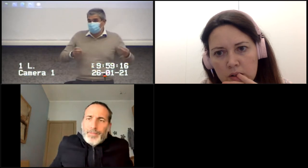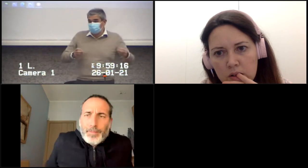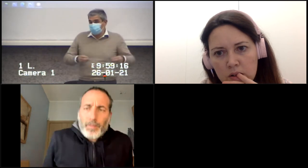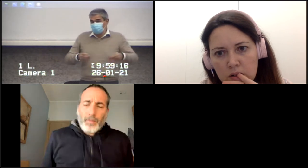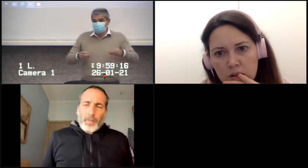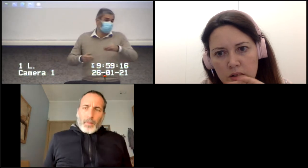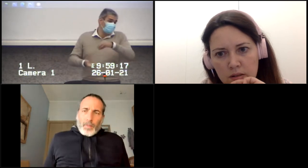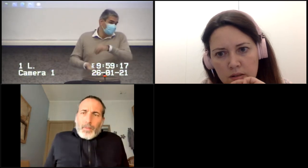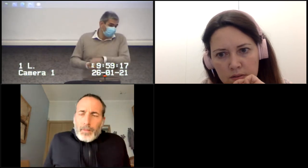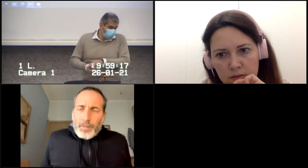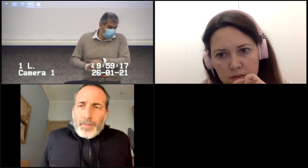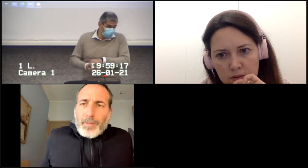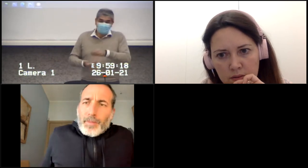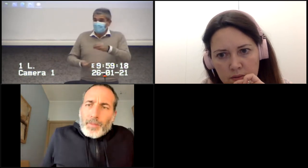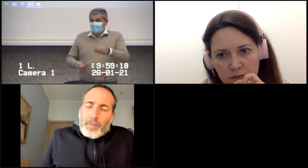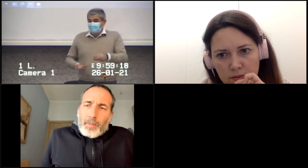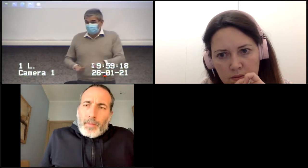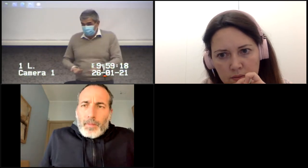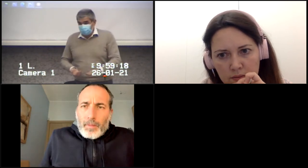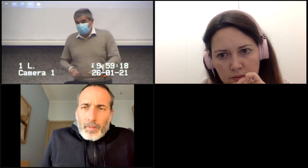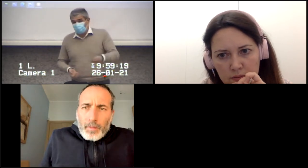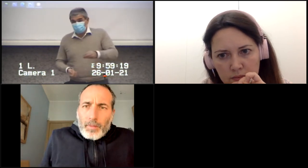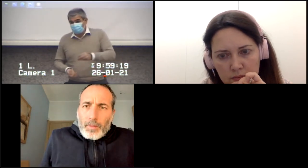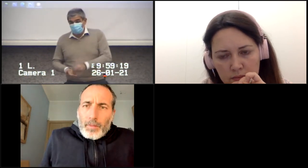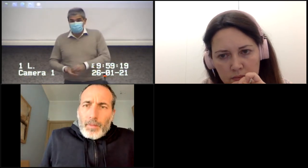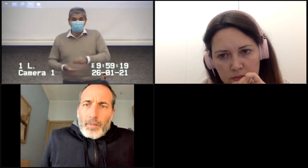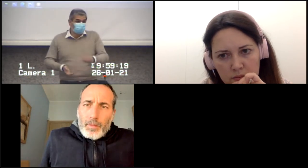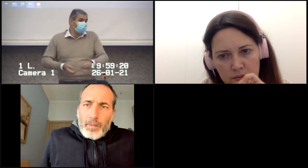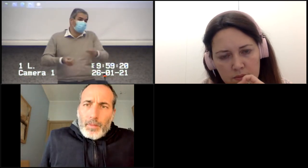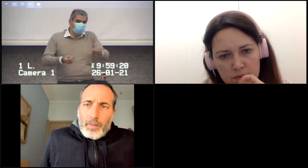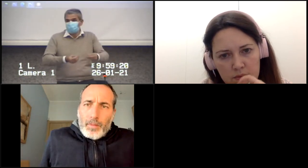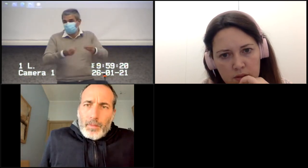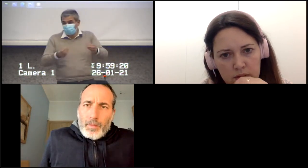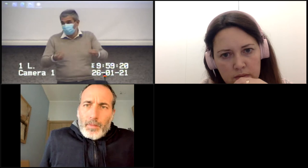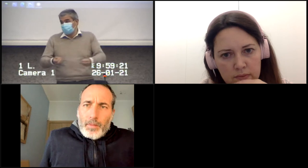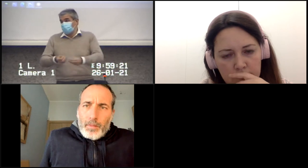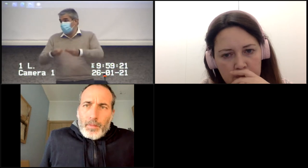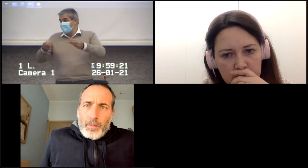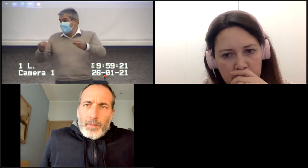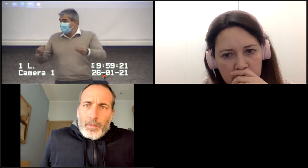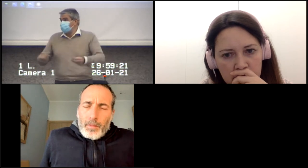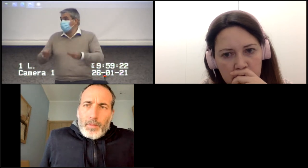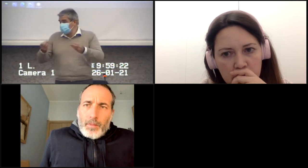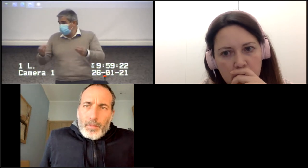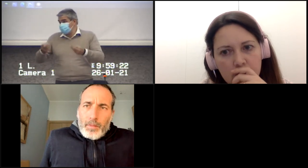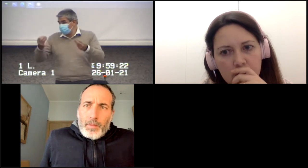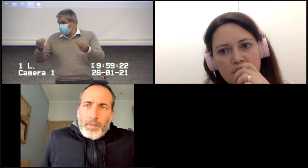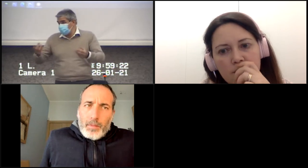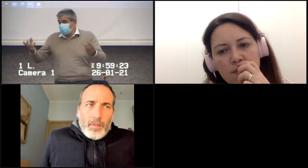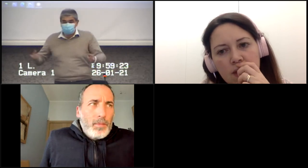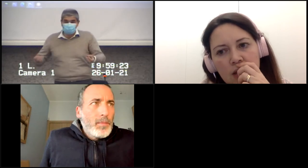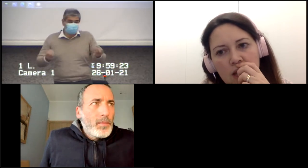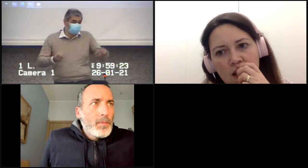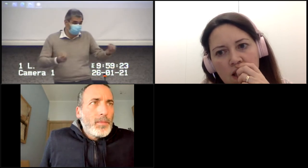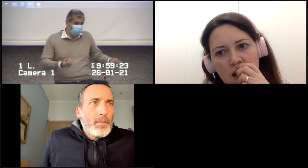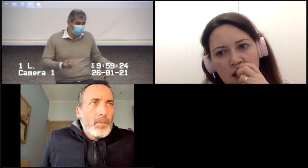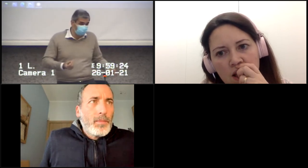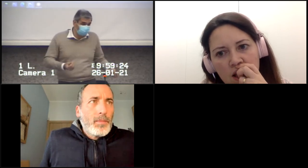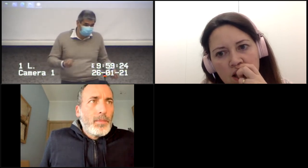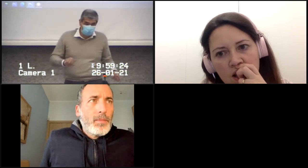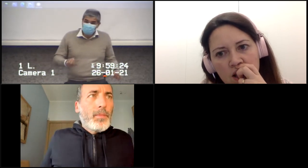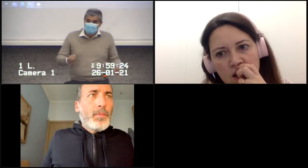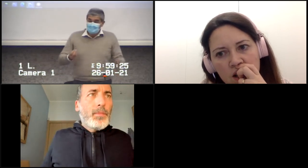privato ad avere questo onere trascritto su questa proprietà con le difficoltà di utilizzo sostanziale di questa